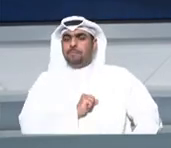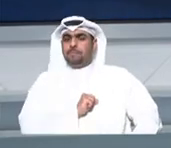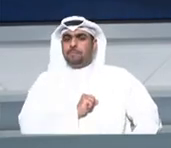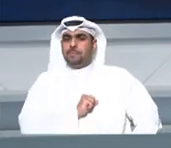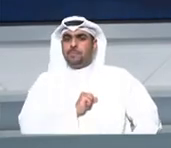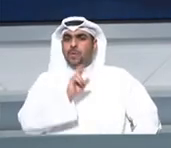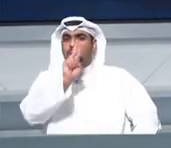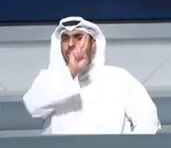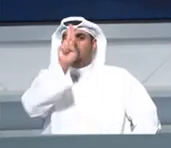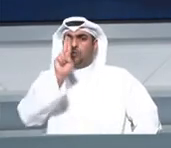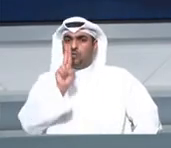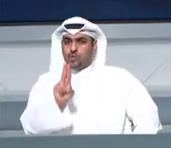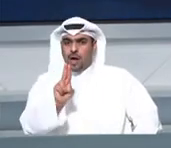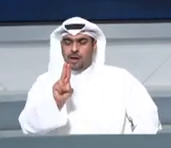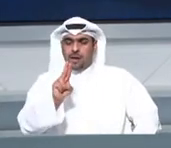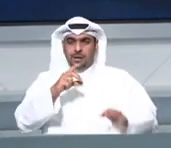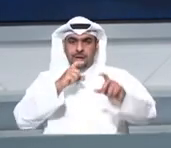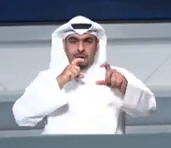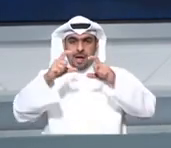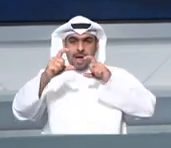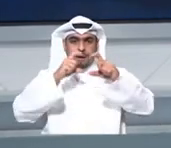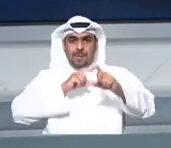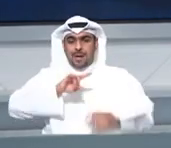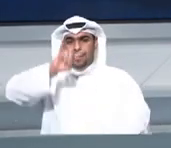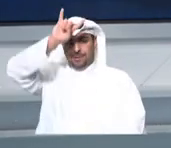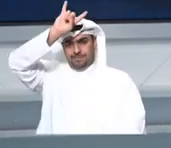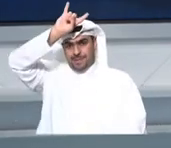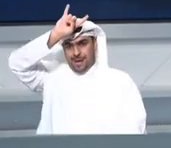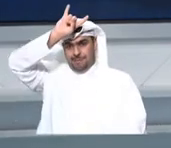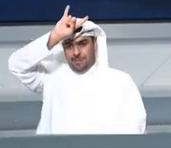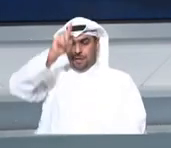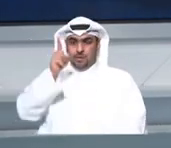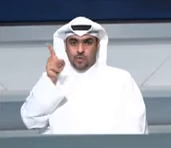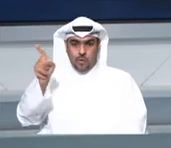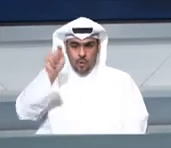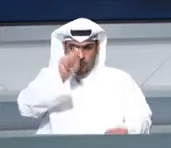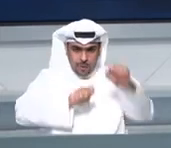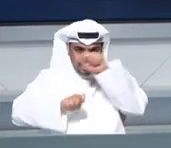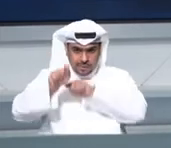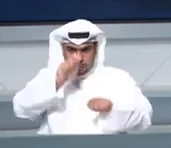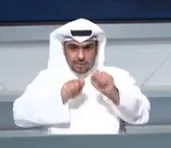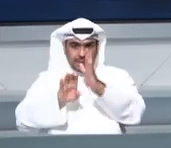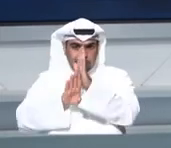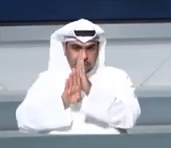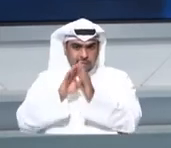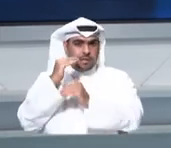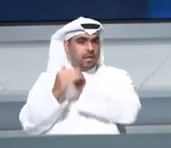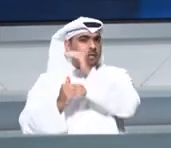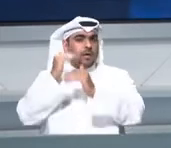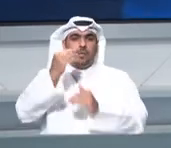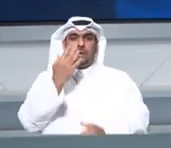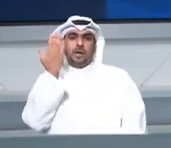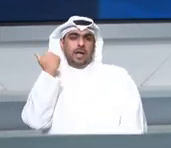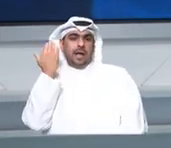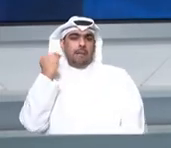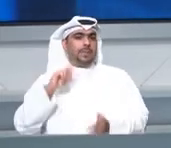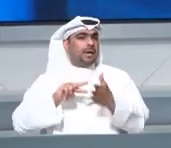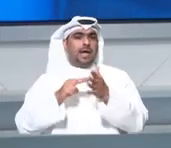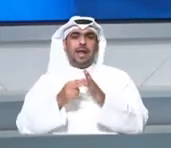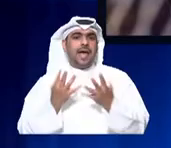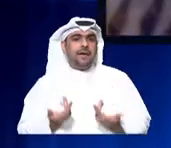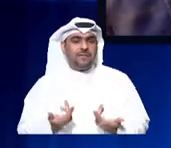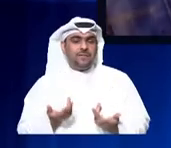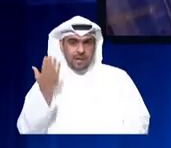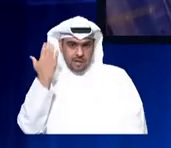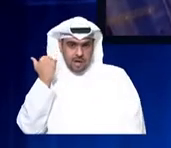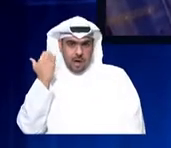البنك الكويت المركزي في تطوير نظم المدفوعات على مدى السنوات الماضية؟ طبعا حرص بنك الكويت المركزي